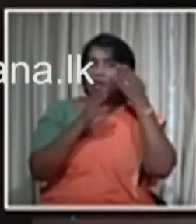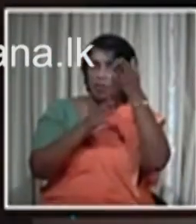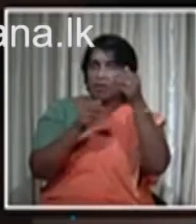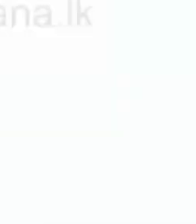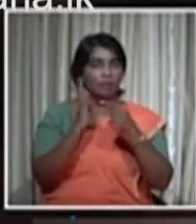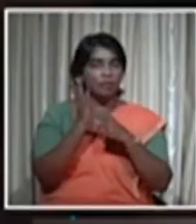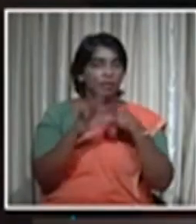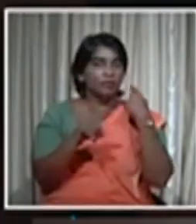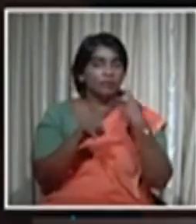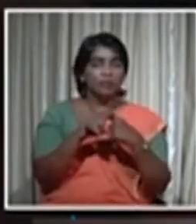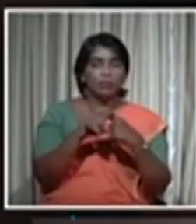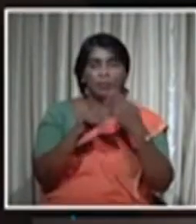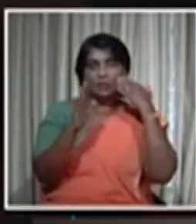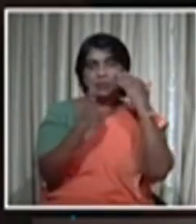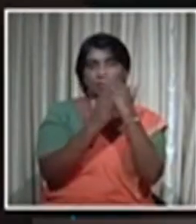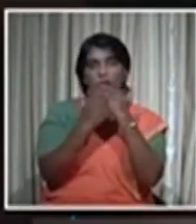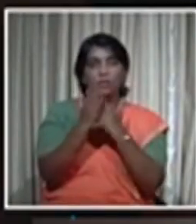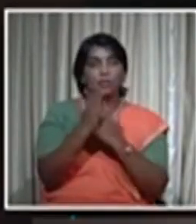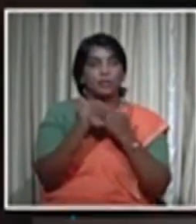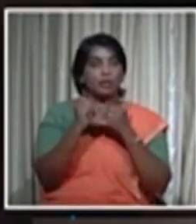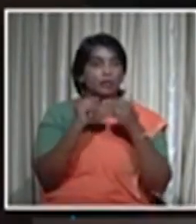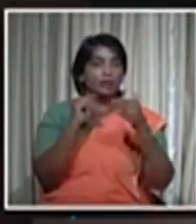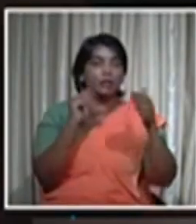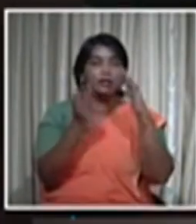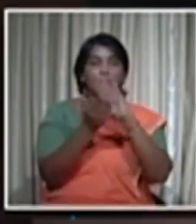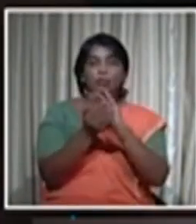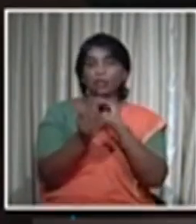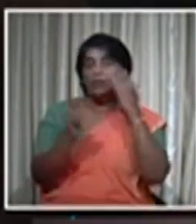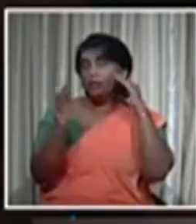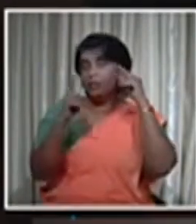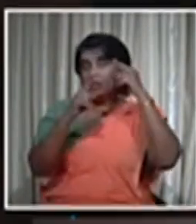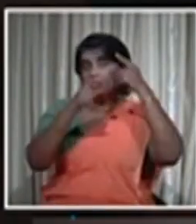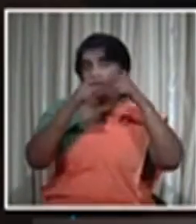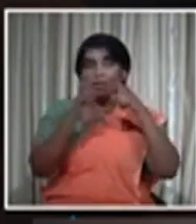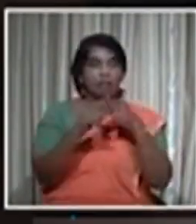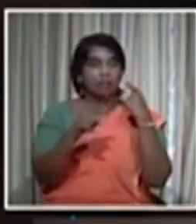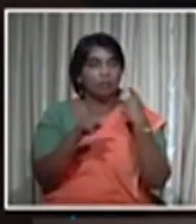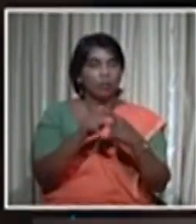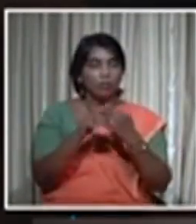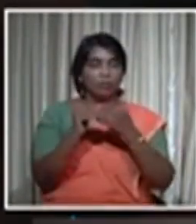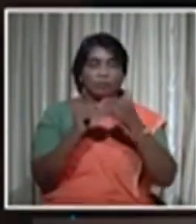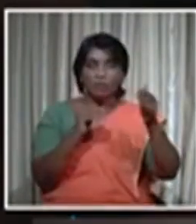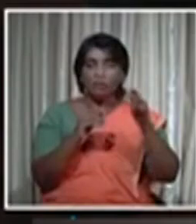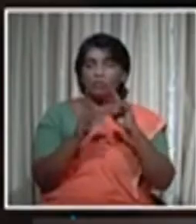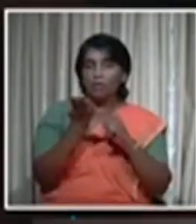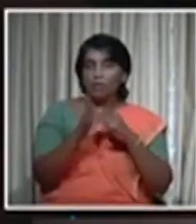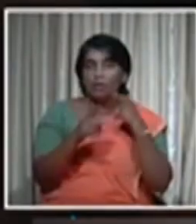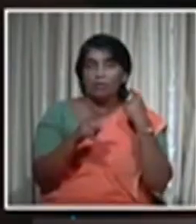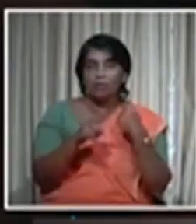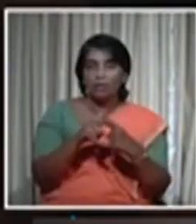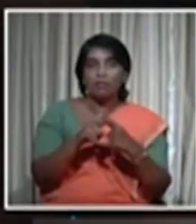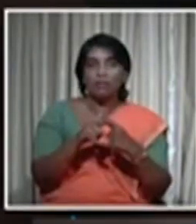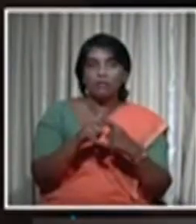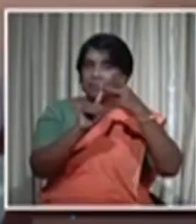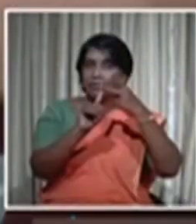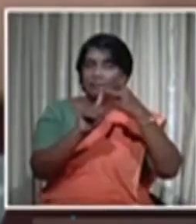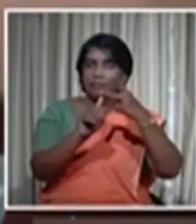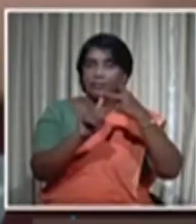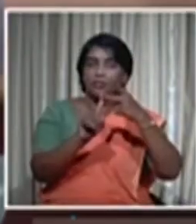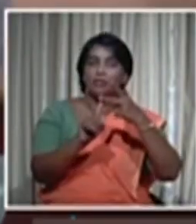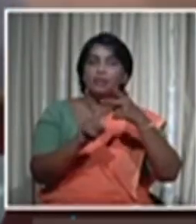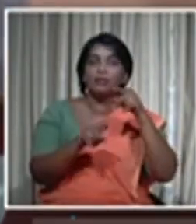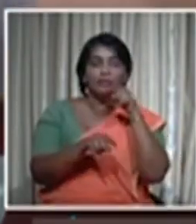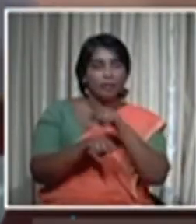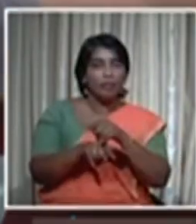ඔබතුමාලගේ ආණ්ඩු කාලේ. මම මුදල් ඇමතිවරයා හැටියට විශ්වාස කරන්නේ බද්දු මුදල සම්පූර්ණයෙන්ම රජයට ලැබිය යුතුයි.